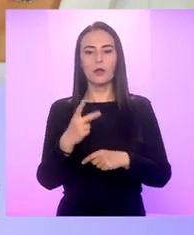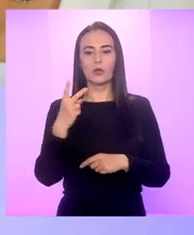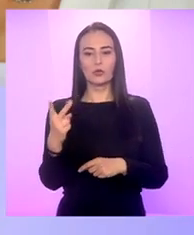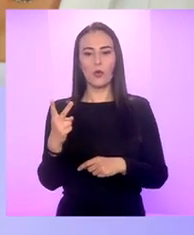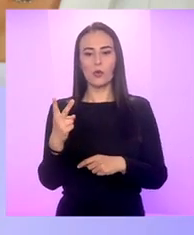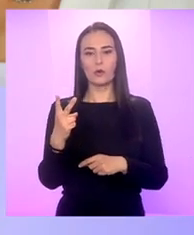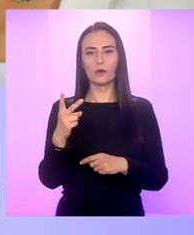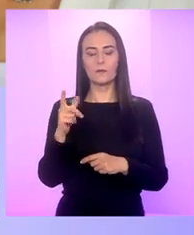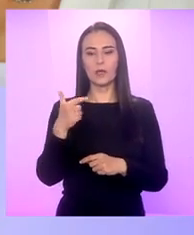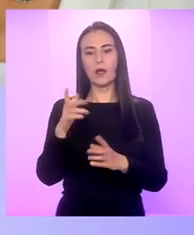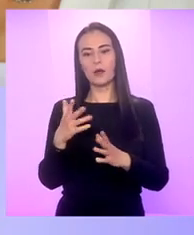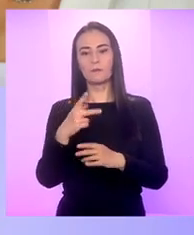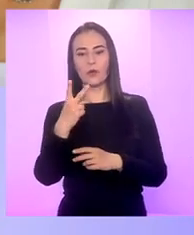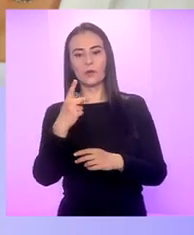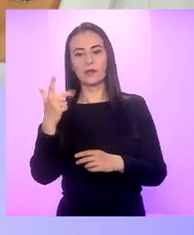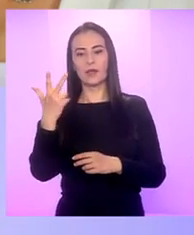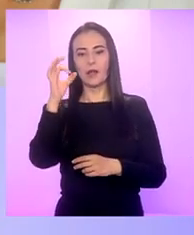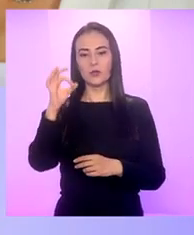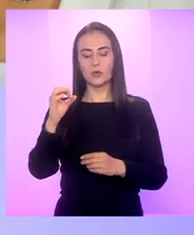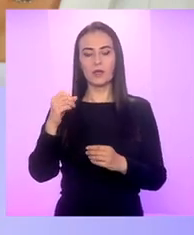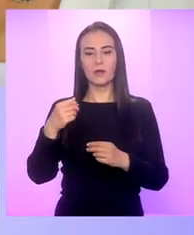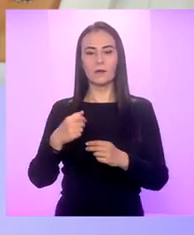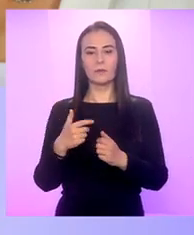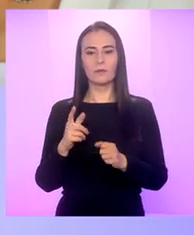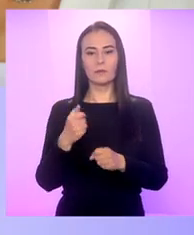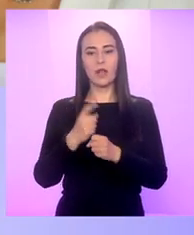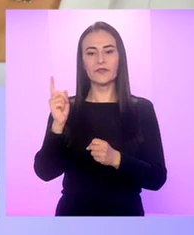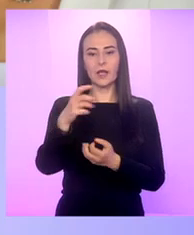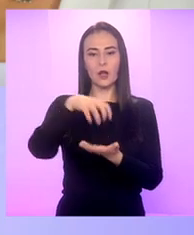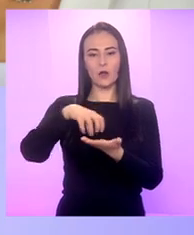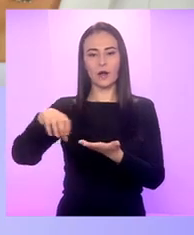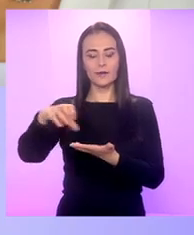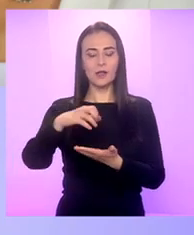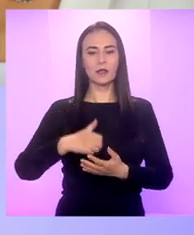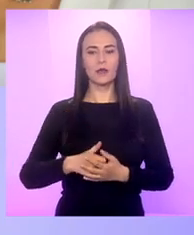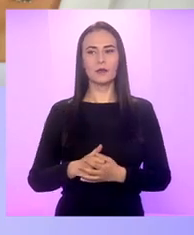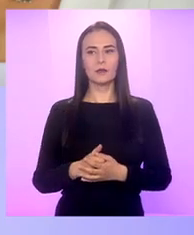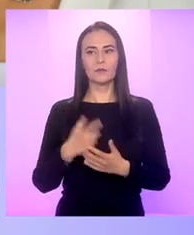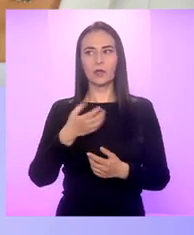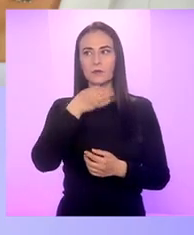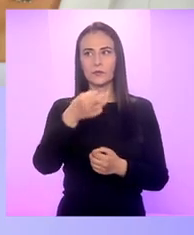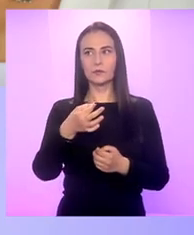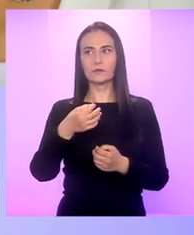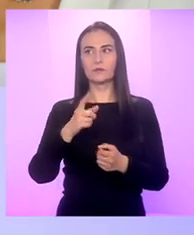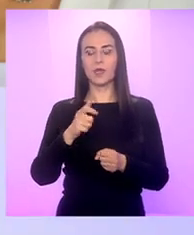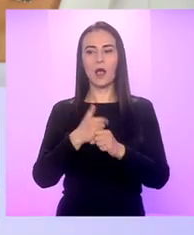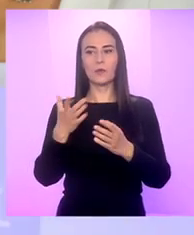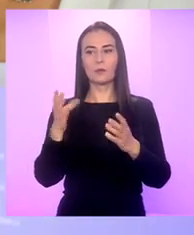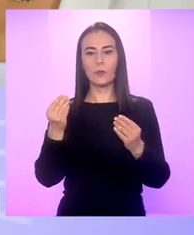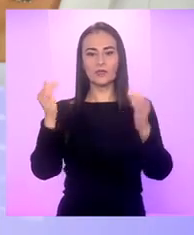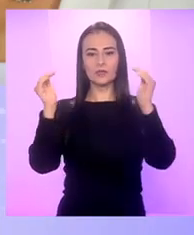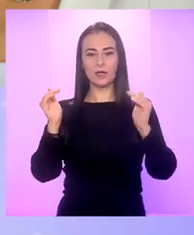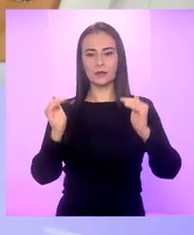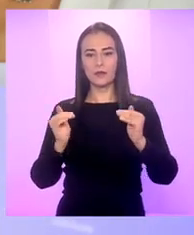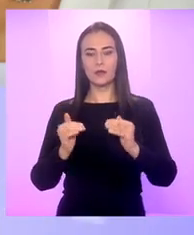Numai 30% nu în mea totalitate nu la capacitate de 100% această scădere a ratei